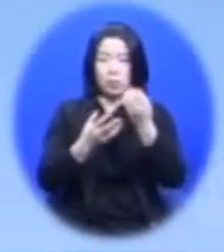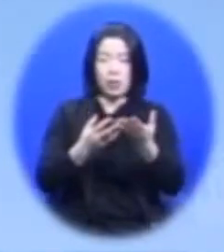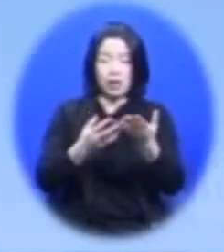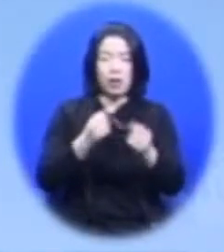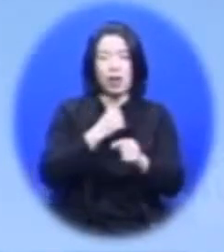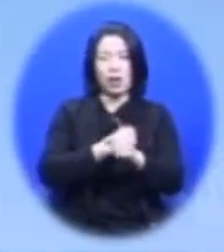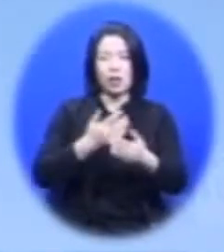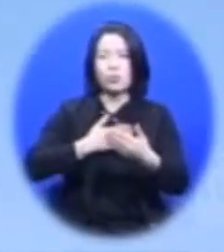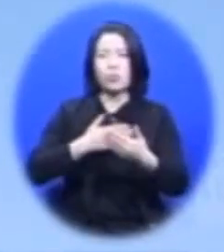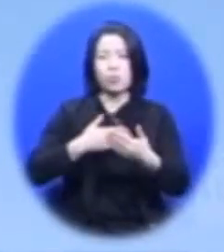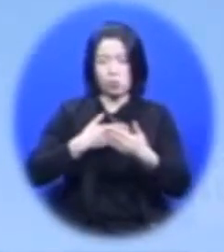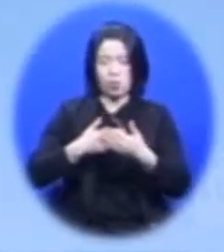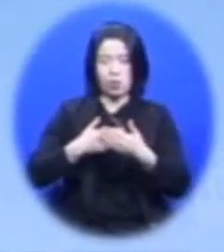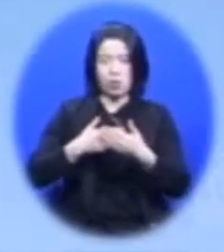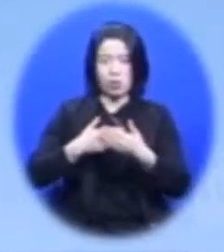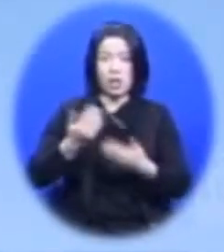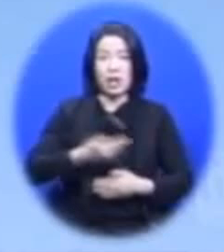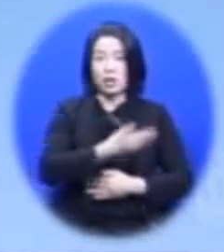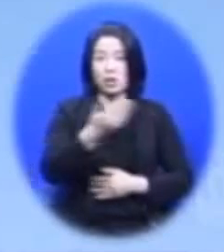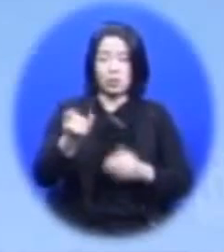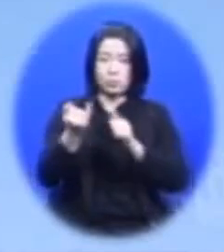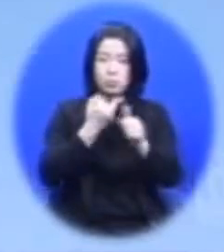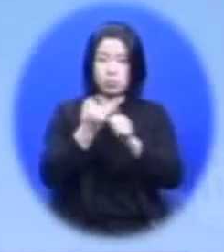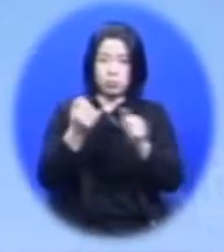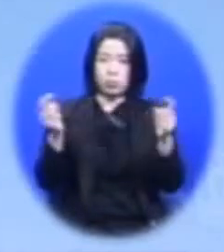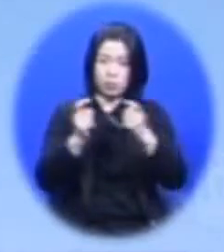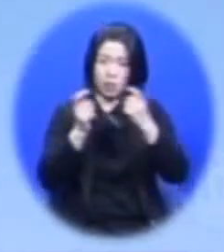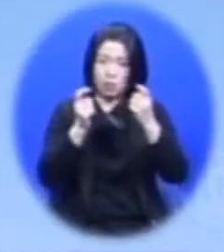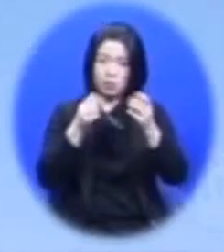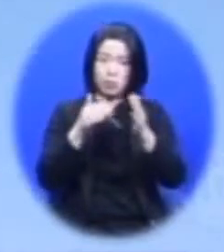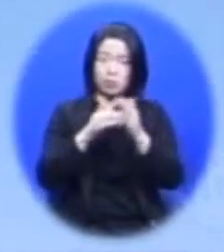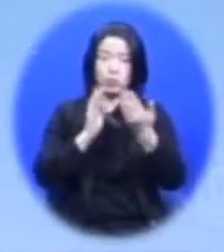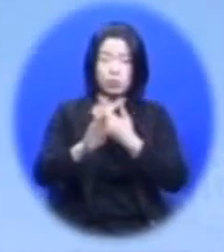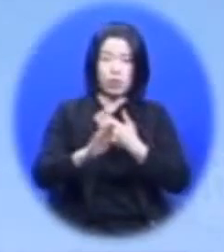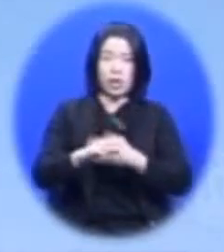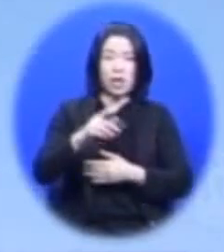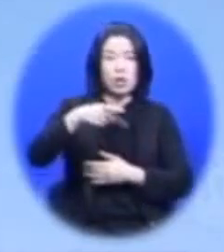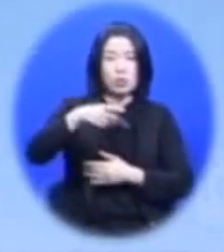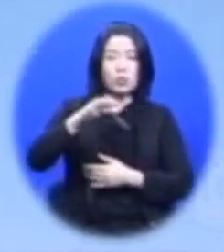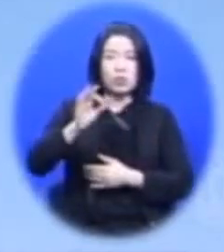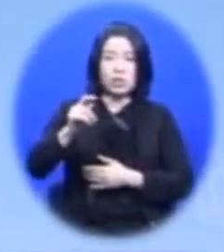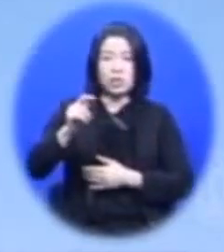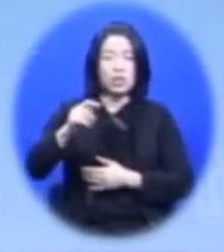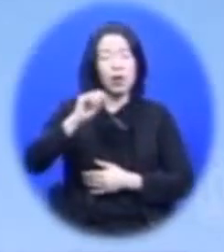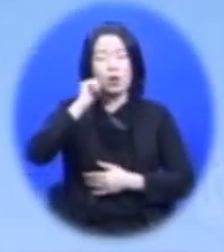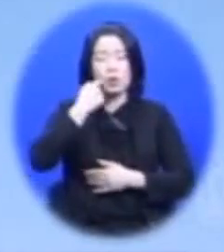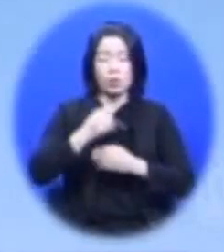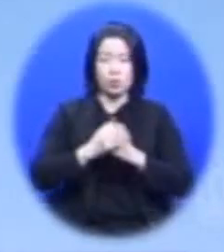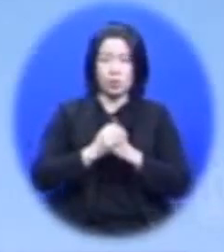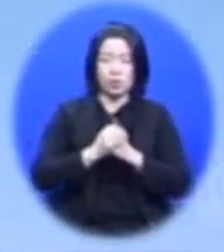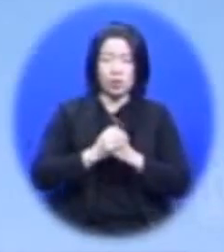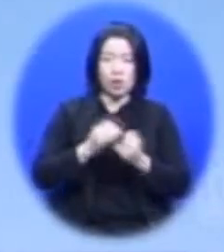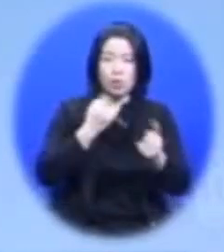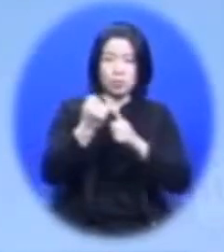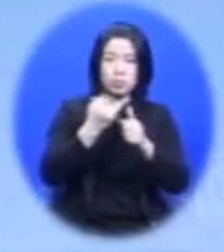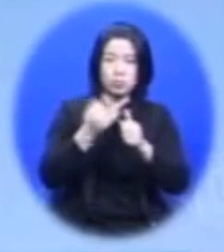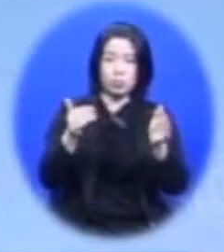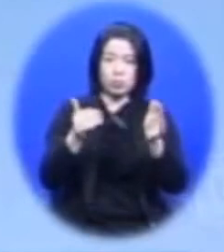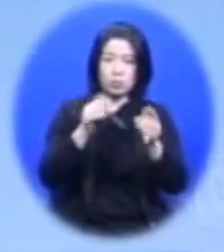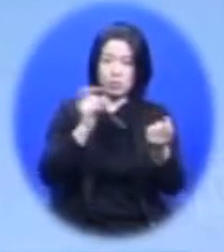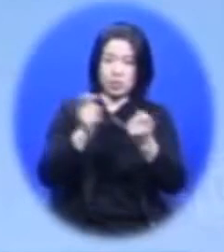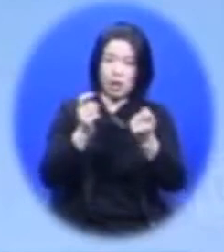두렵습니다. 여러분, 부부싸움 하고 나면 큐티도 어려워요. 부부싸움을